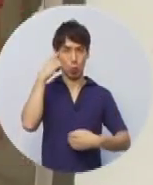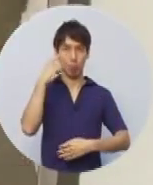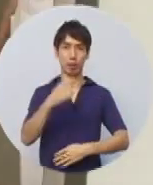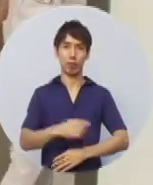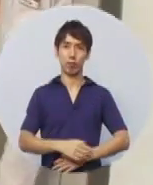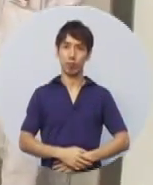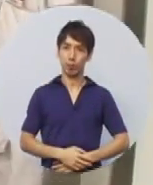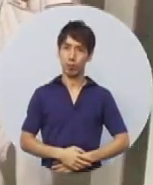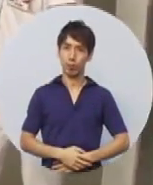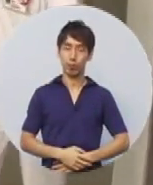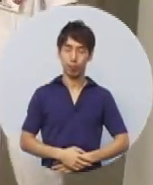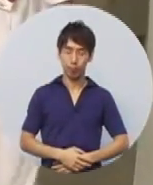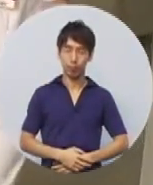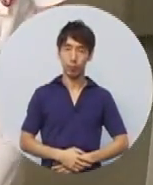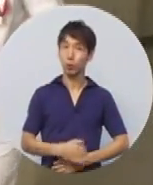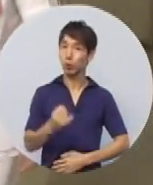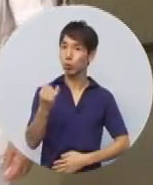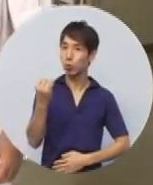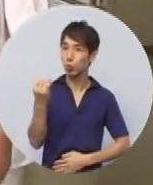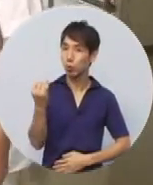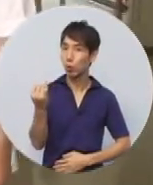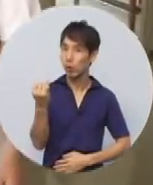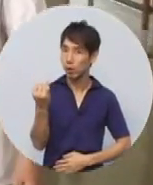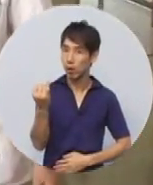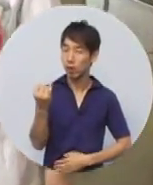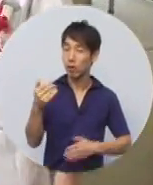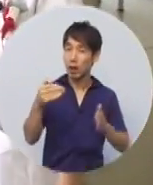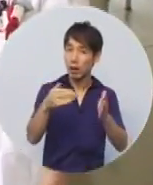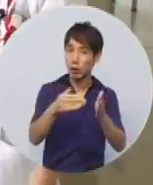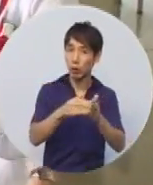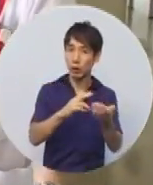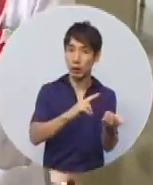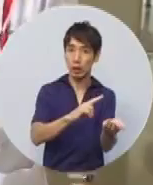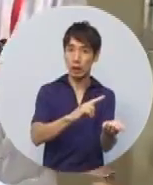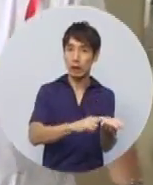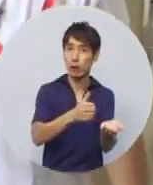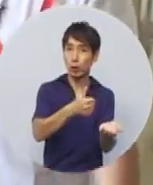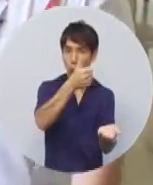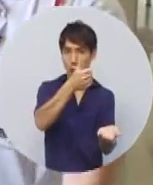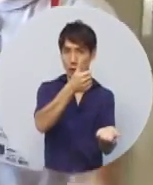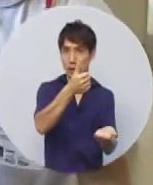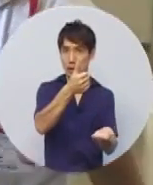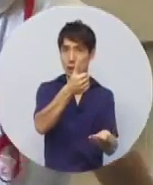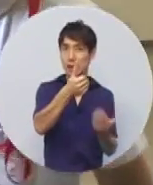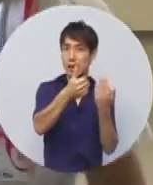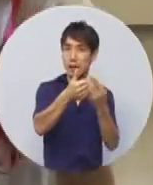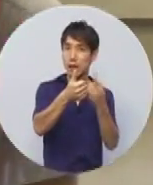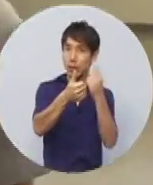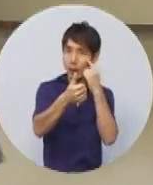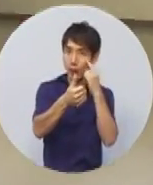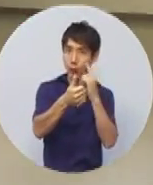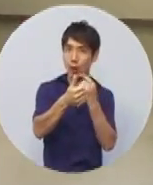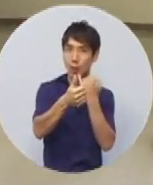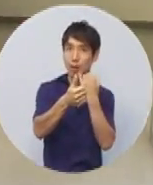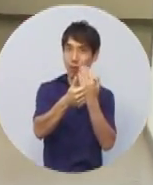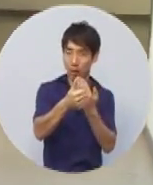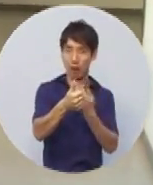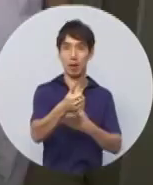角田さん、 はい、 最後に院長先生にもお話を伺いたいんですが、大丈夫ですか？ はい、じゃあご案内します。どうぞ。 お願い